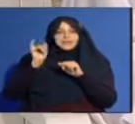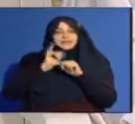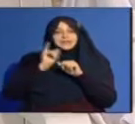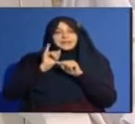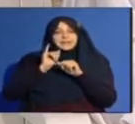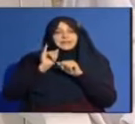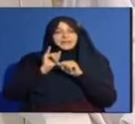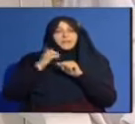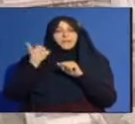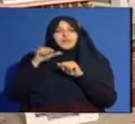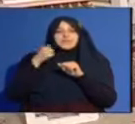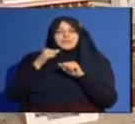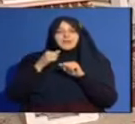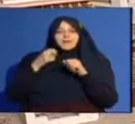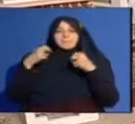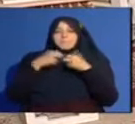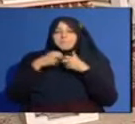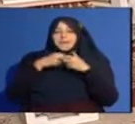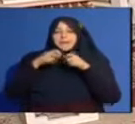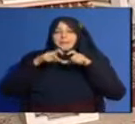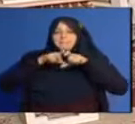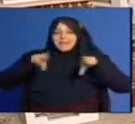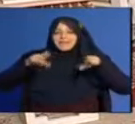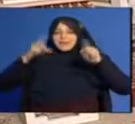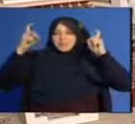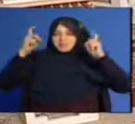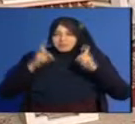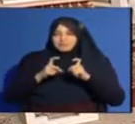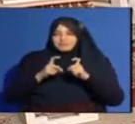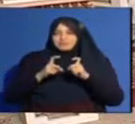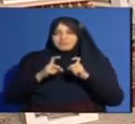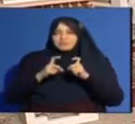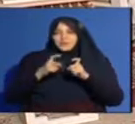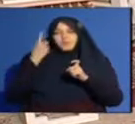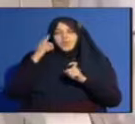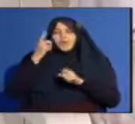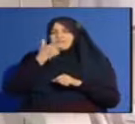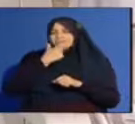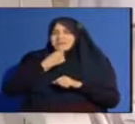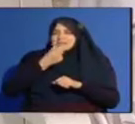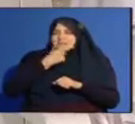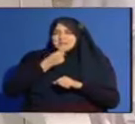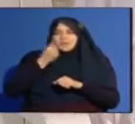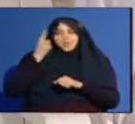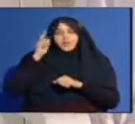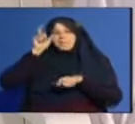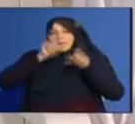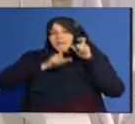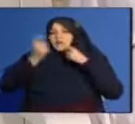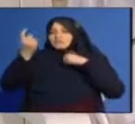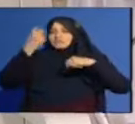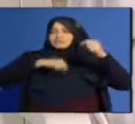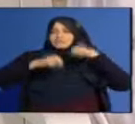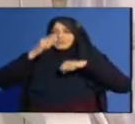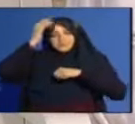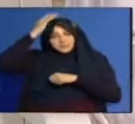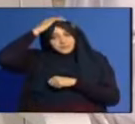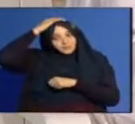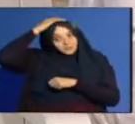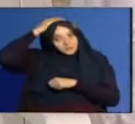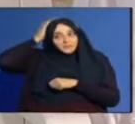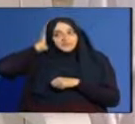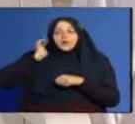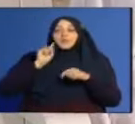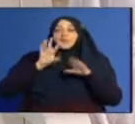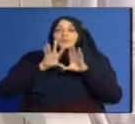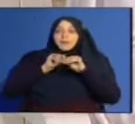تخفيض تذاكر السفر، تخفيض تذاكر السفر تيسيرا لزيارة هؤلاء المغتربين.